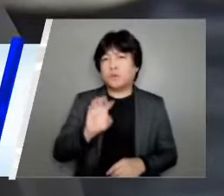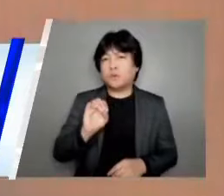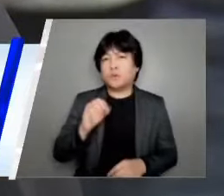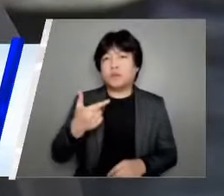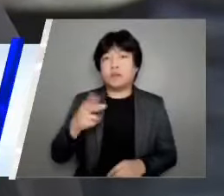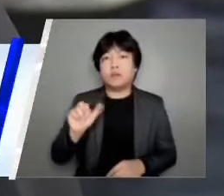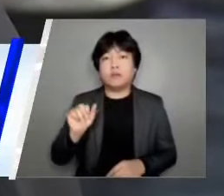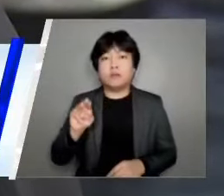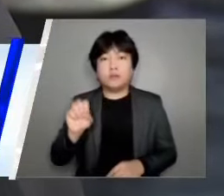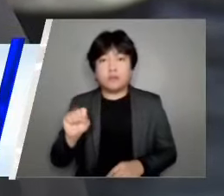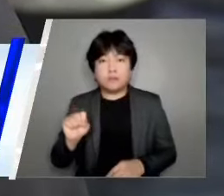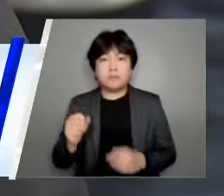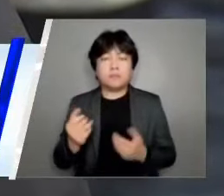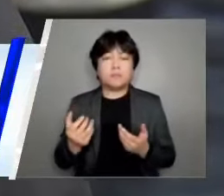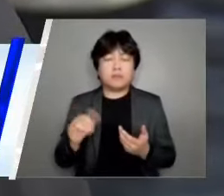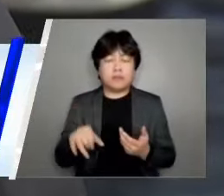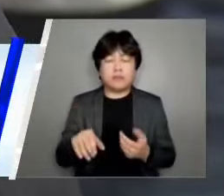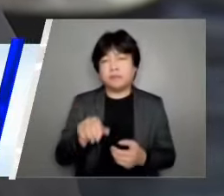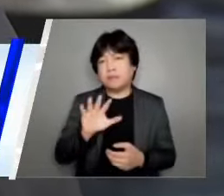53 tablets of